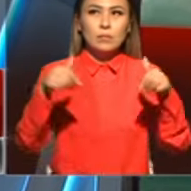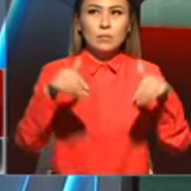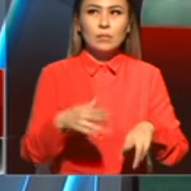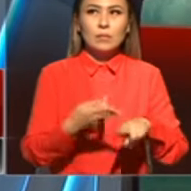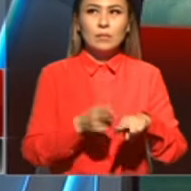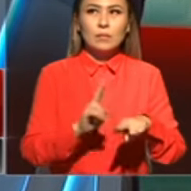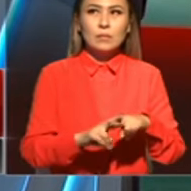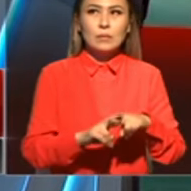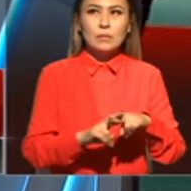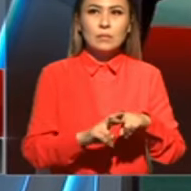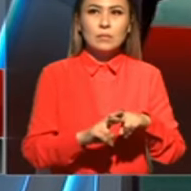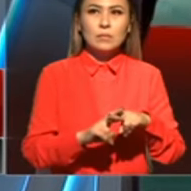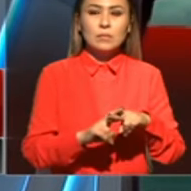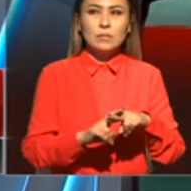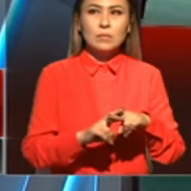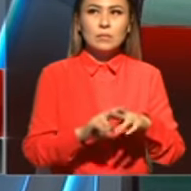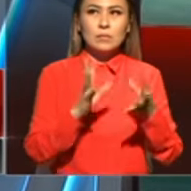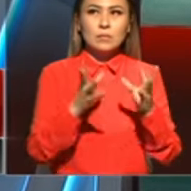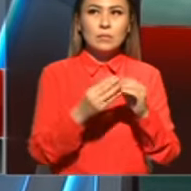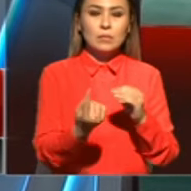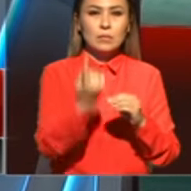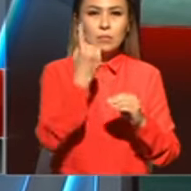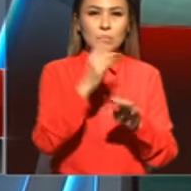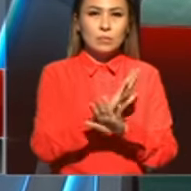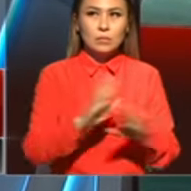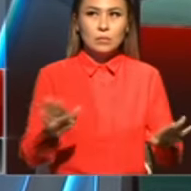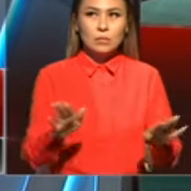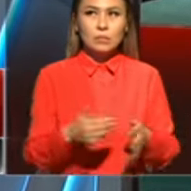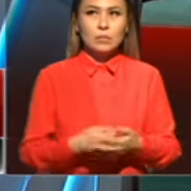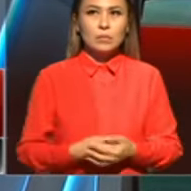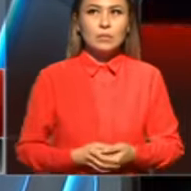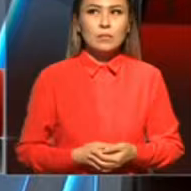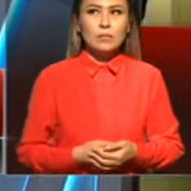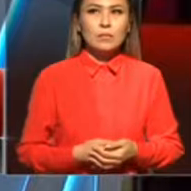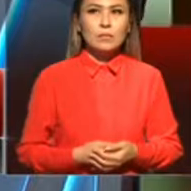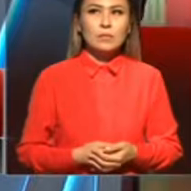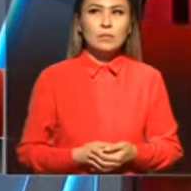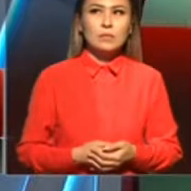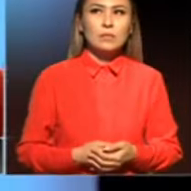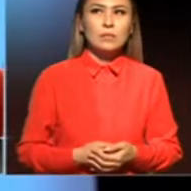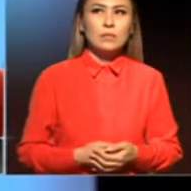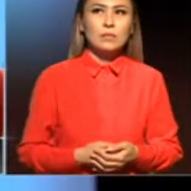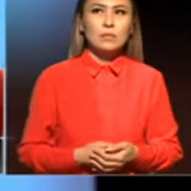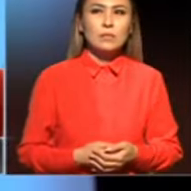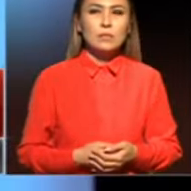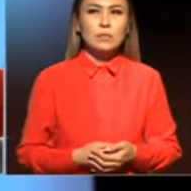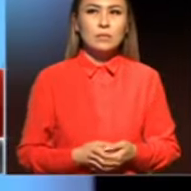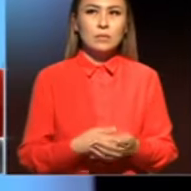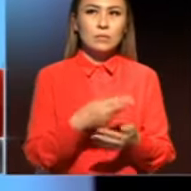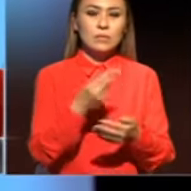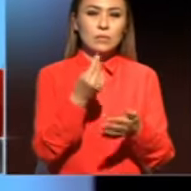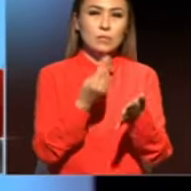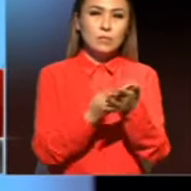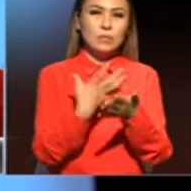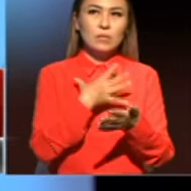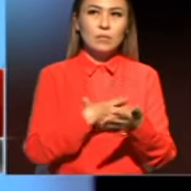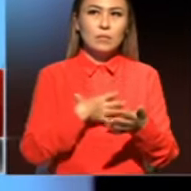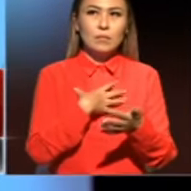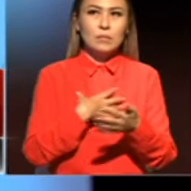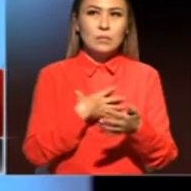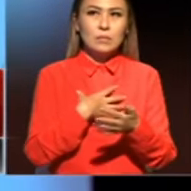Ал шынында ол жалғыз құралма, әрине жоқ. Шынында бағалы қағаздар, құнды қағаздар